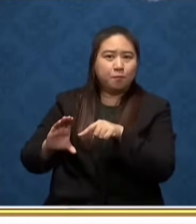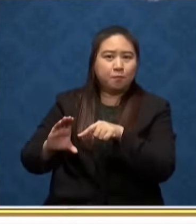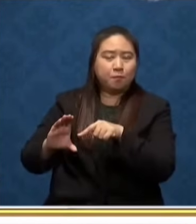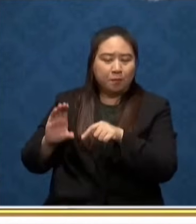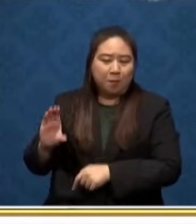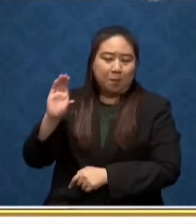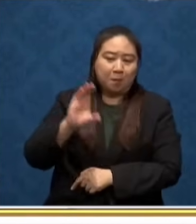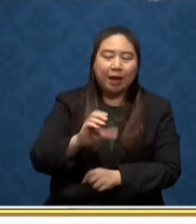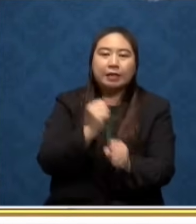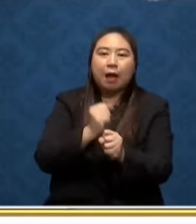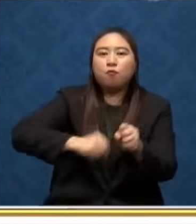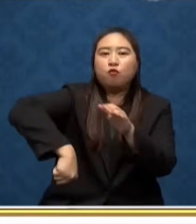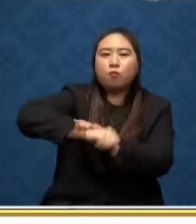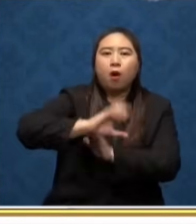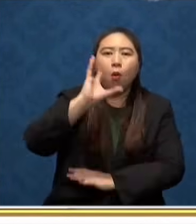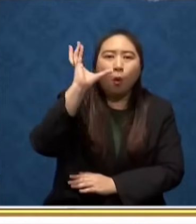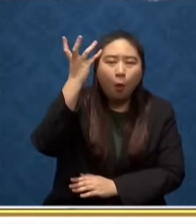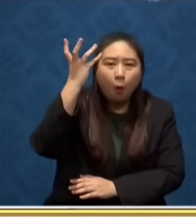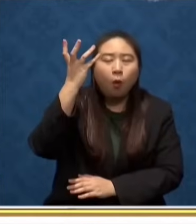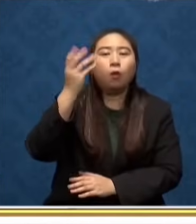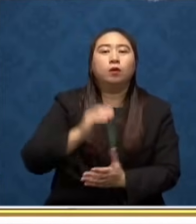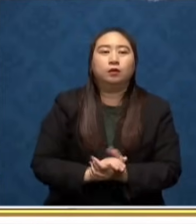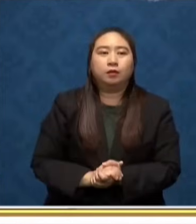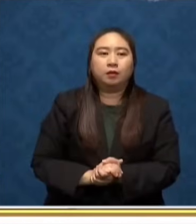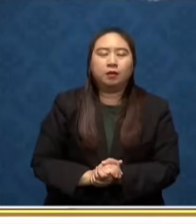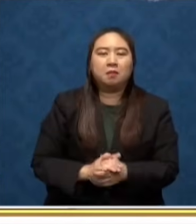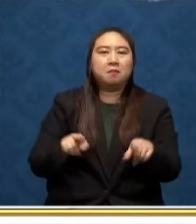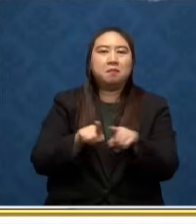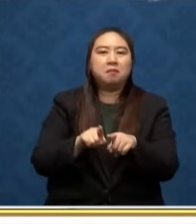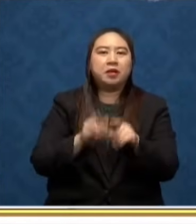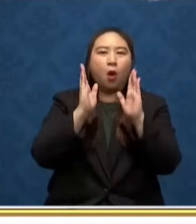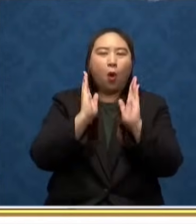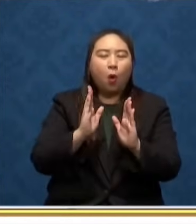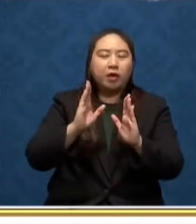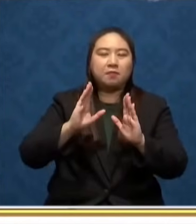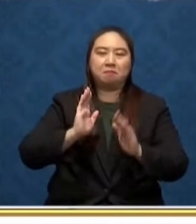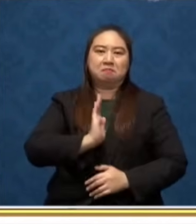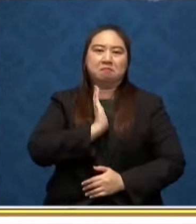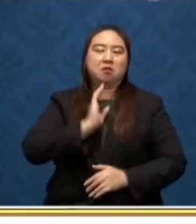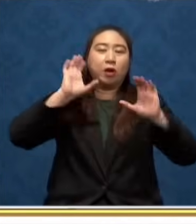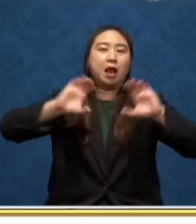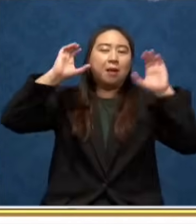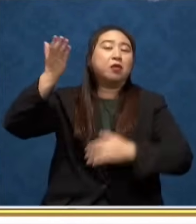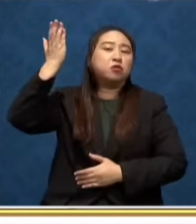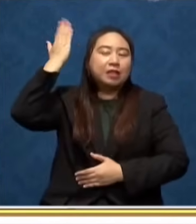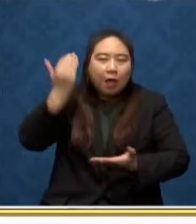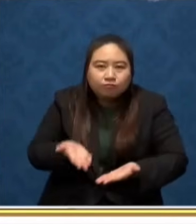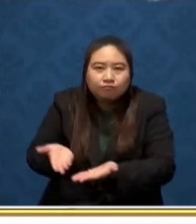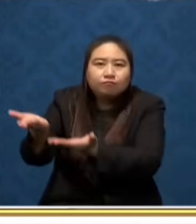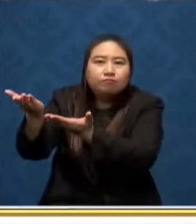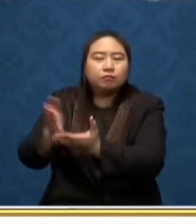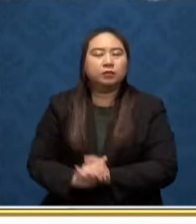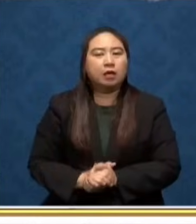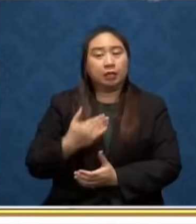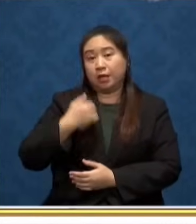ช.ไปทำบอลโลกสนองพระเดชพระคุณอดีตผู้มีบารมีในรัฐบาลชุดที่แล้วดิฉันไม่ทราบนะคะ